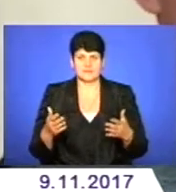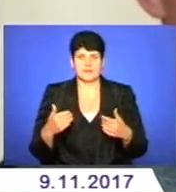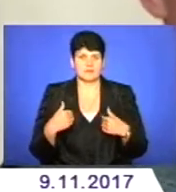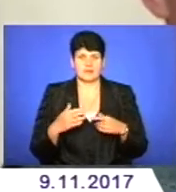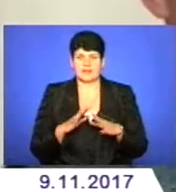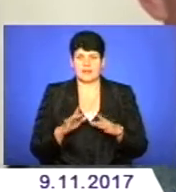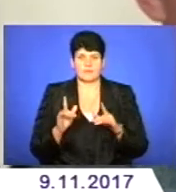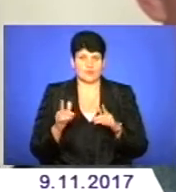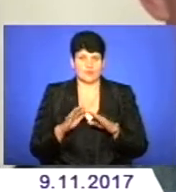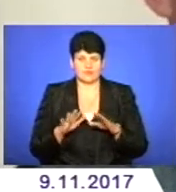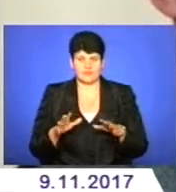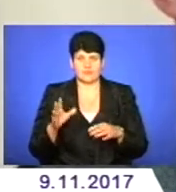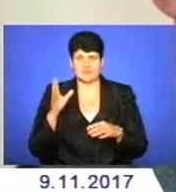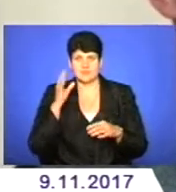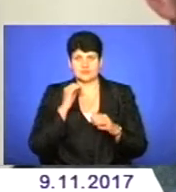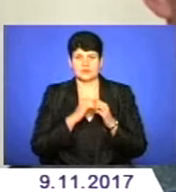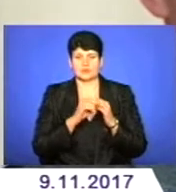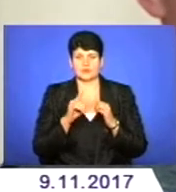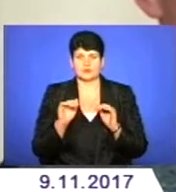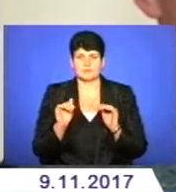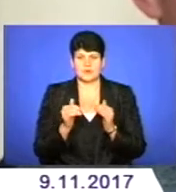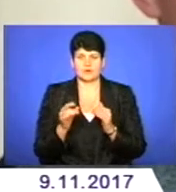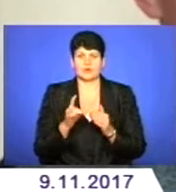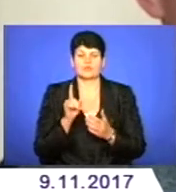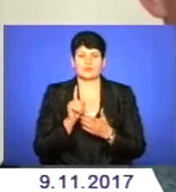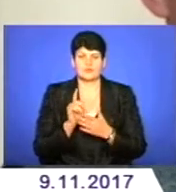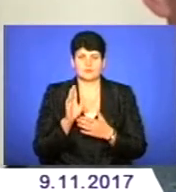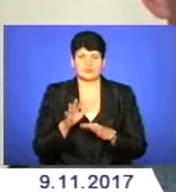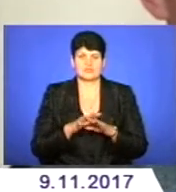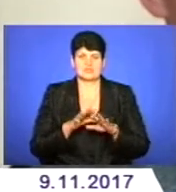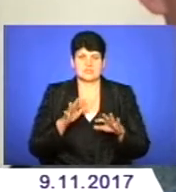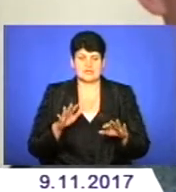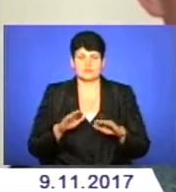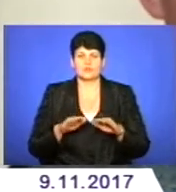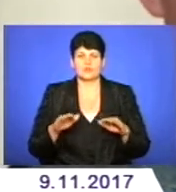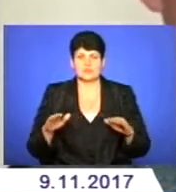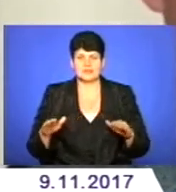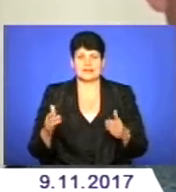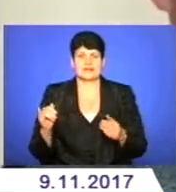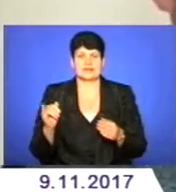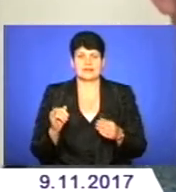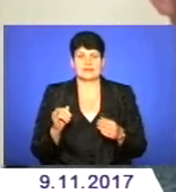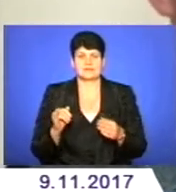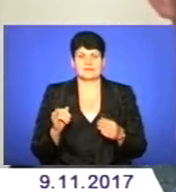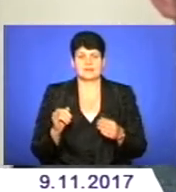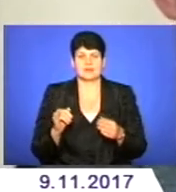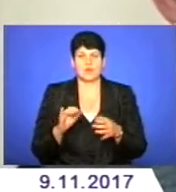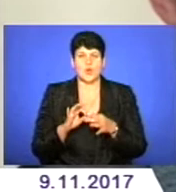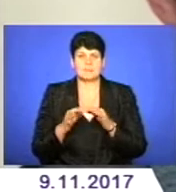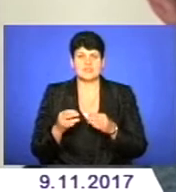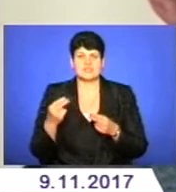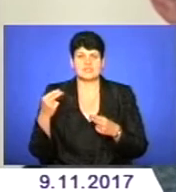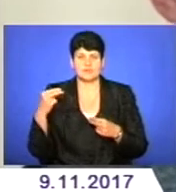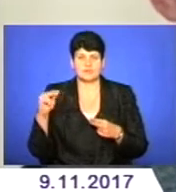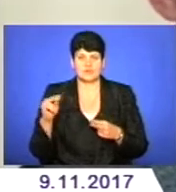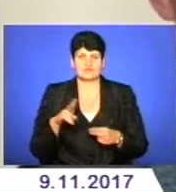не погоджуємося, тому що ми вважаємо, що на кожному мікрорайоні повинен бути зал, тому що дітей, власне, і можливо, як казав вже, олімпійських чемпіонів